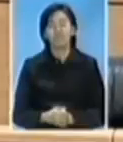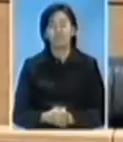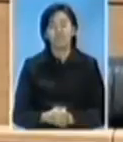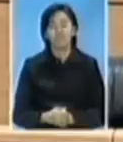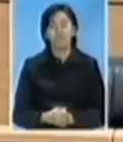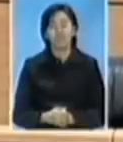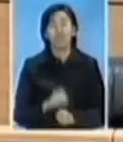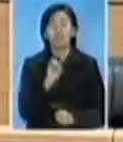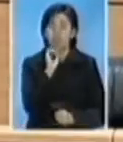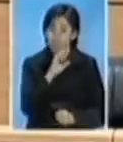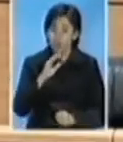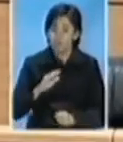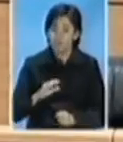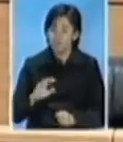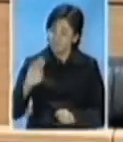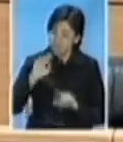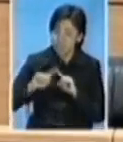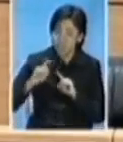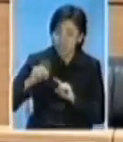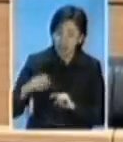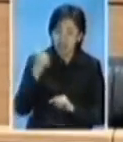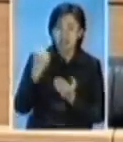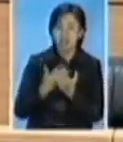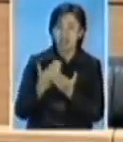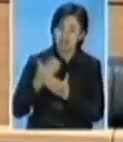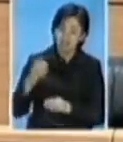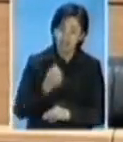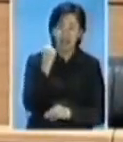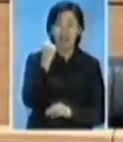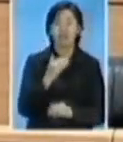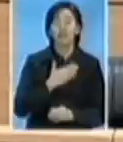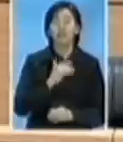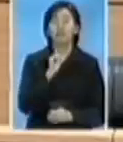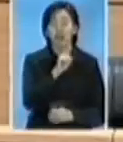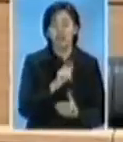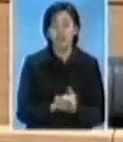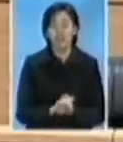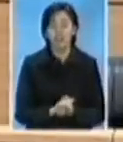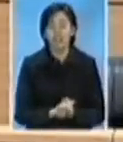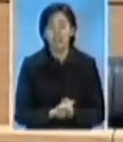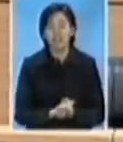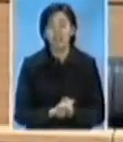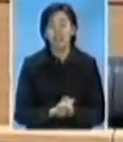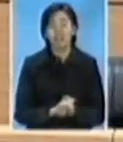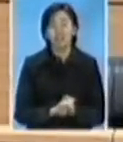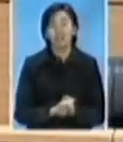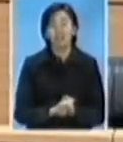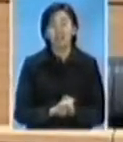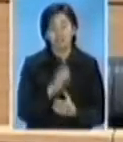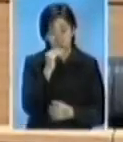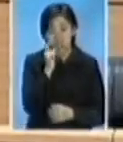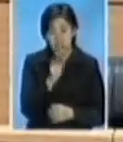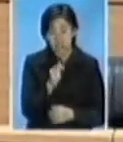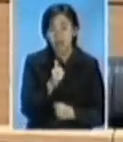ถ้าจะบอกนายทุนผูกขาดถ้าจะบอกนายทุนสามัญคุณเทพชัยยุนเทพชัยยงกล้าออกความจริง